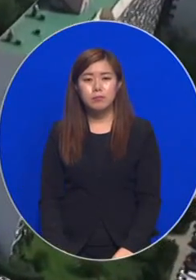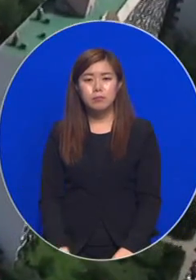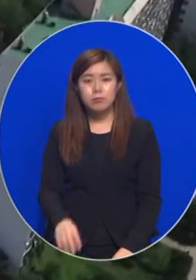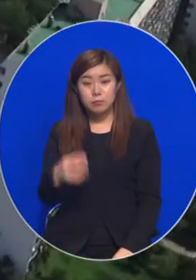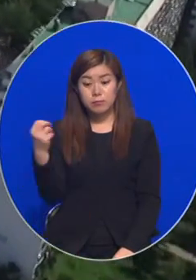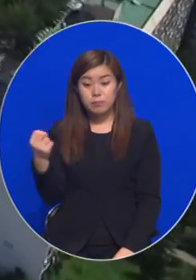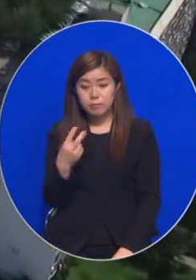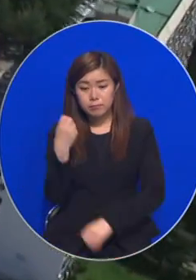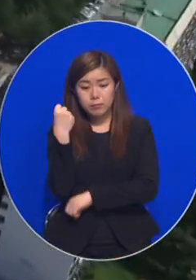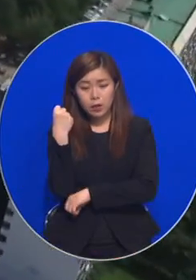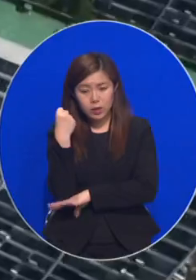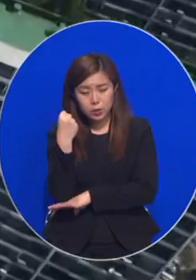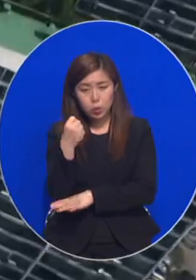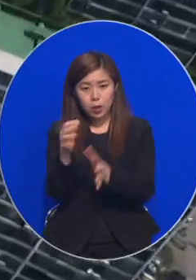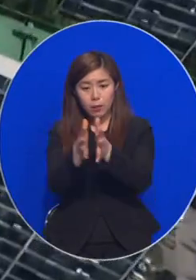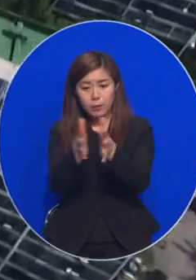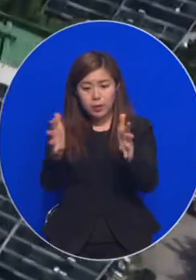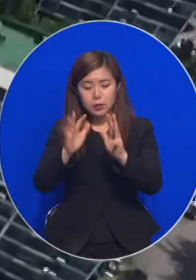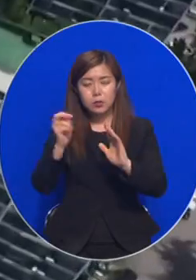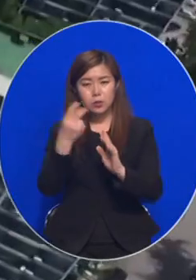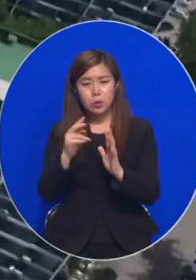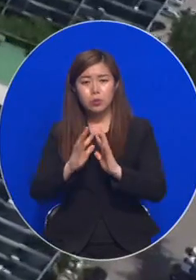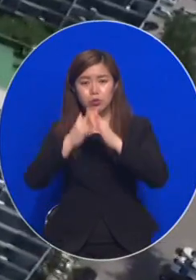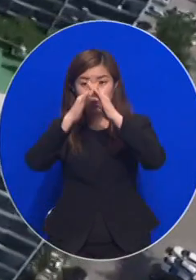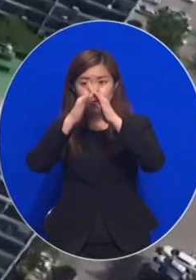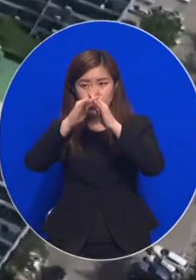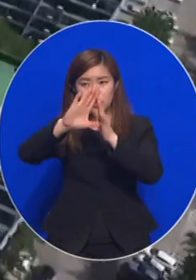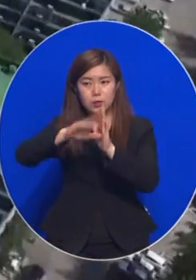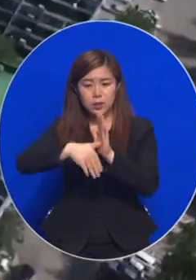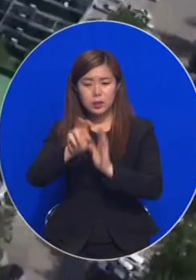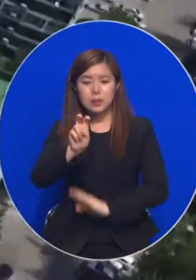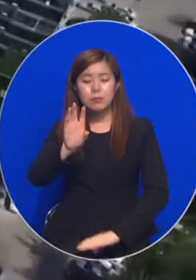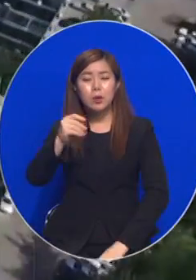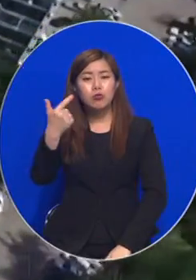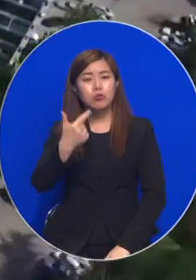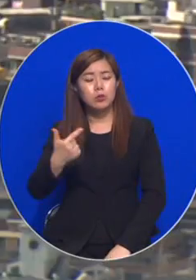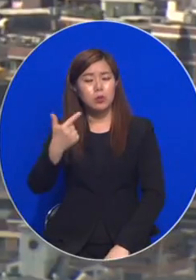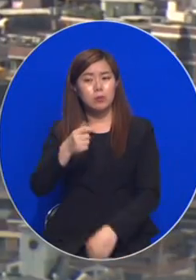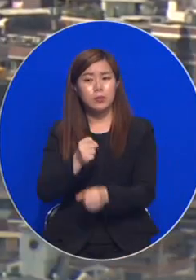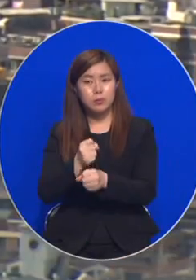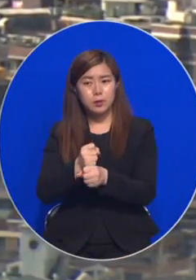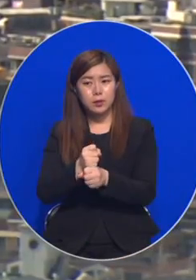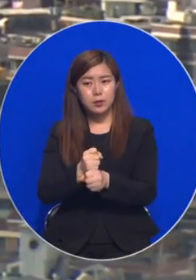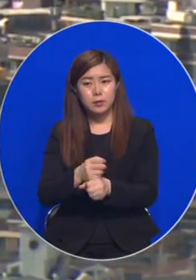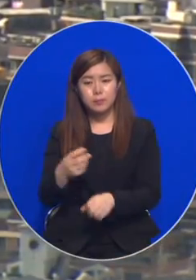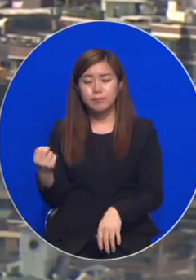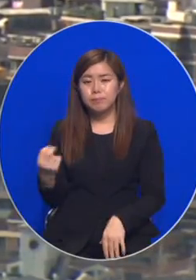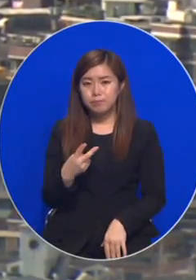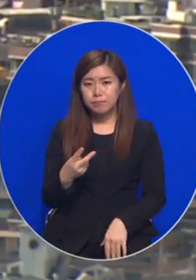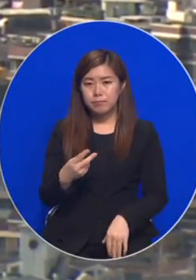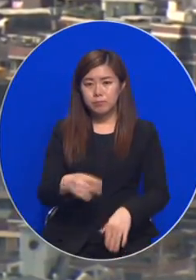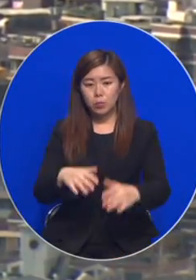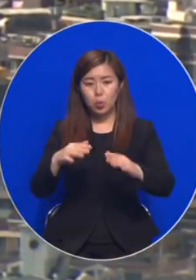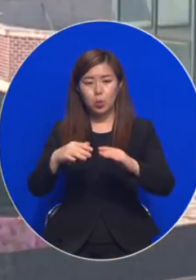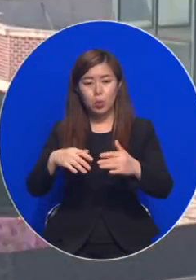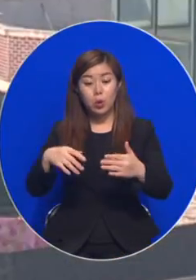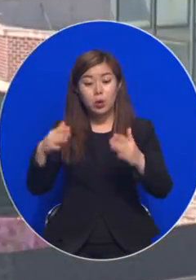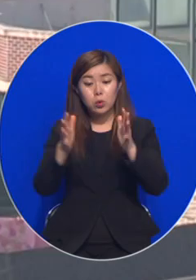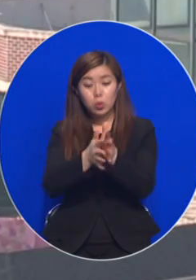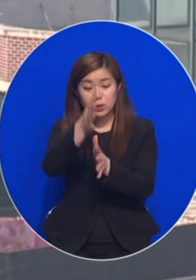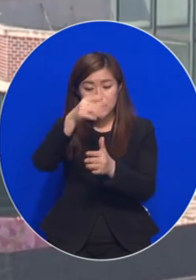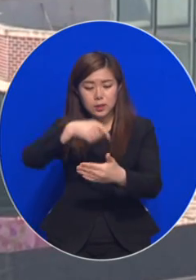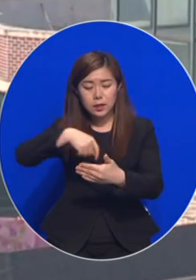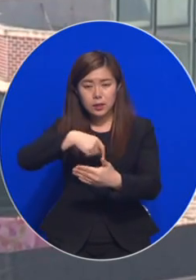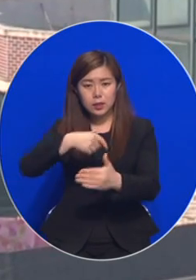기존 정비사업과 공공참여형 고밀 재건축 등을 통해 20만 6천 가구를, 또 도심 내 주택 등을 매입해